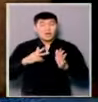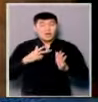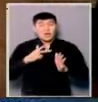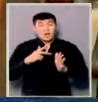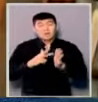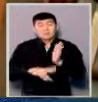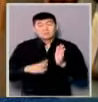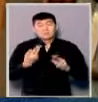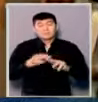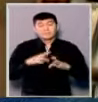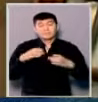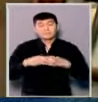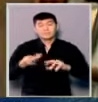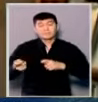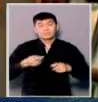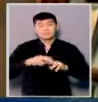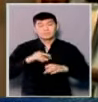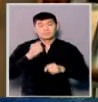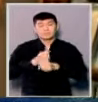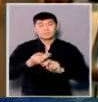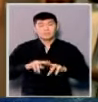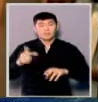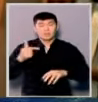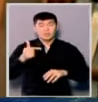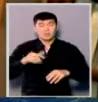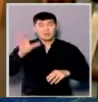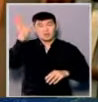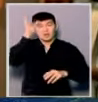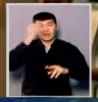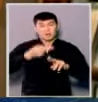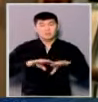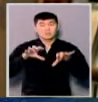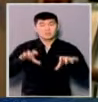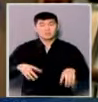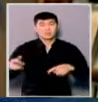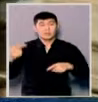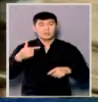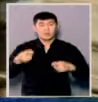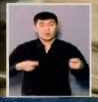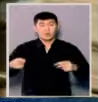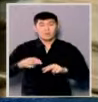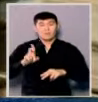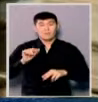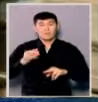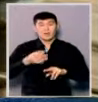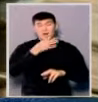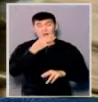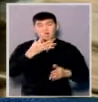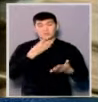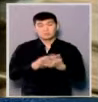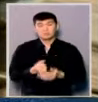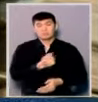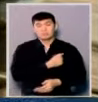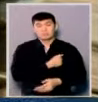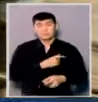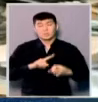года вице-президент акционерного общества «Атырау ғылым». Заместитель акима Атырауской области Бахыт Кульхаменова выразила